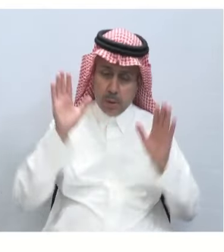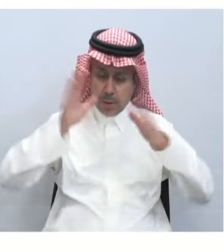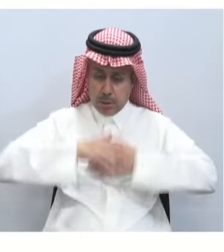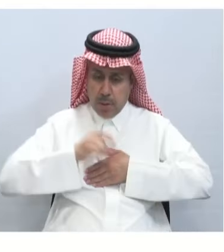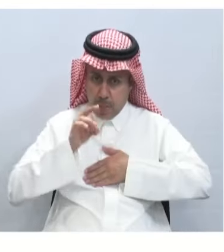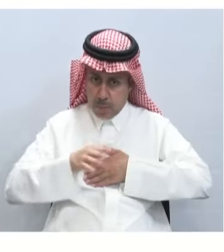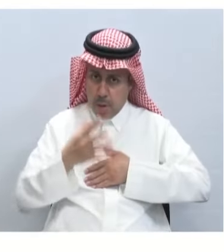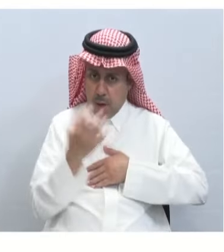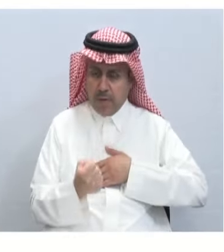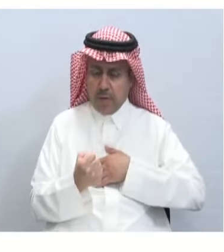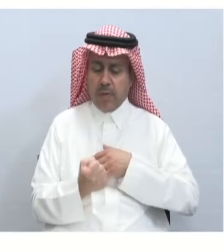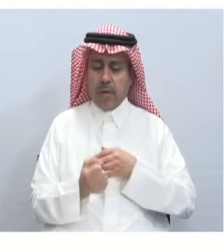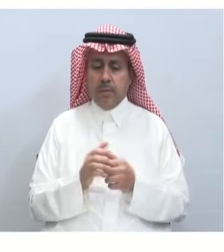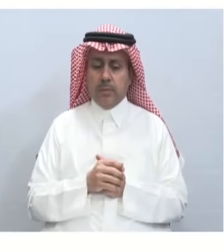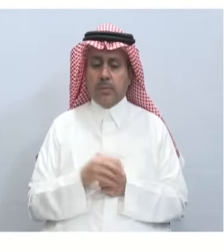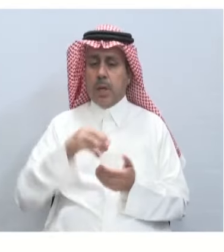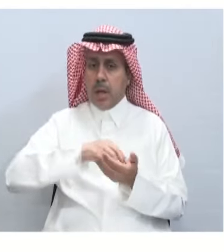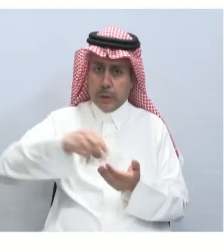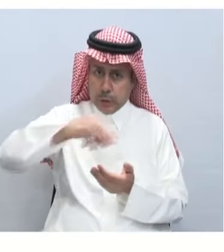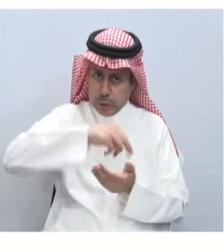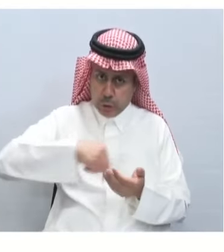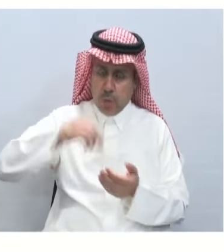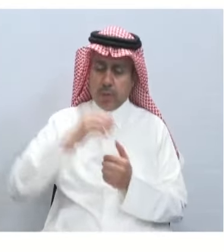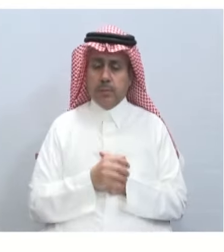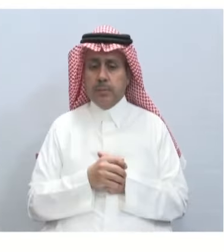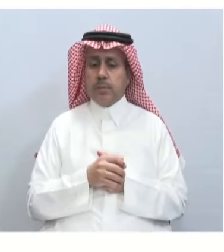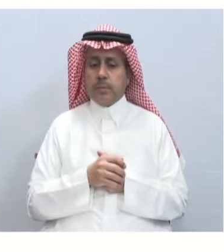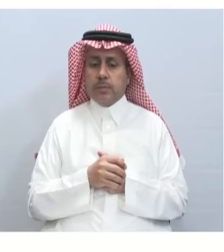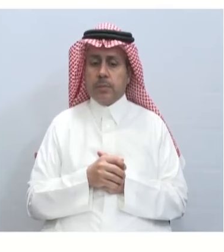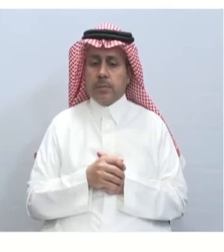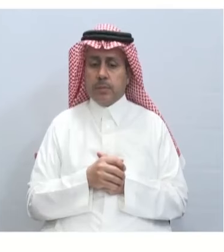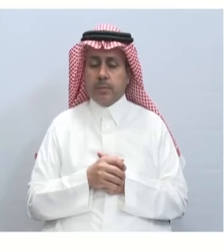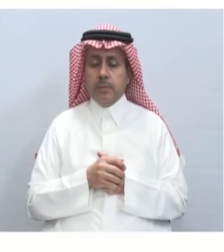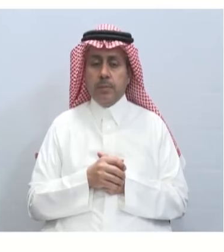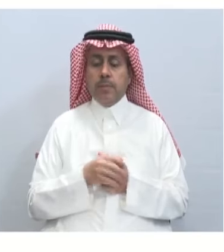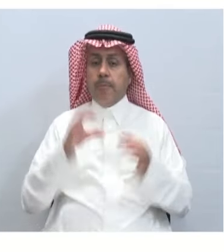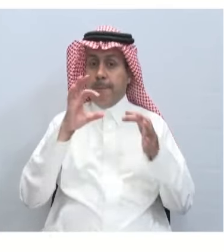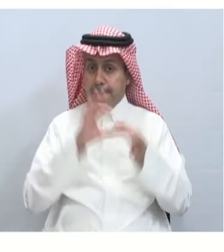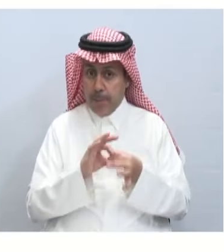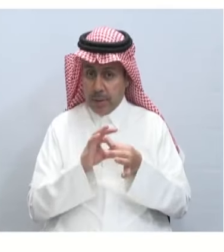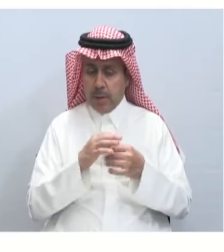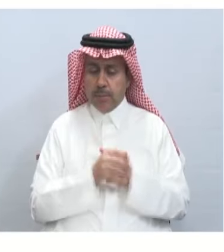الصلاه او الطواف هذا يا ابنائي فيما يتعلق